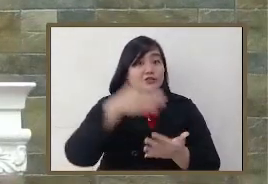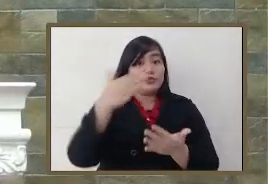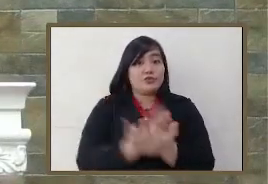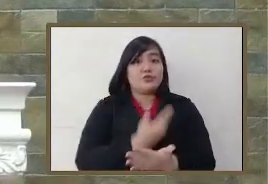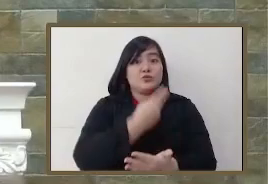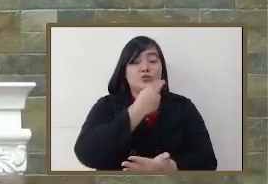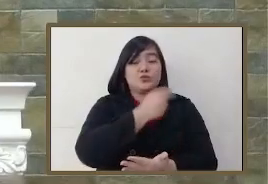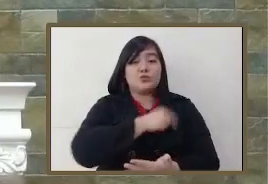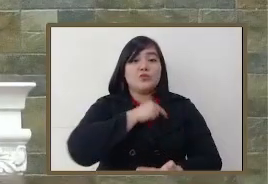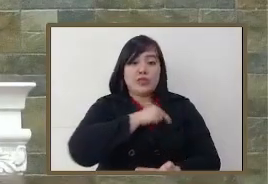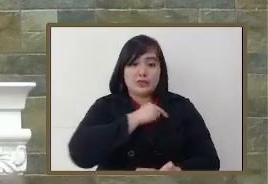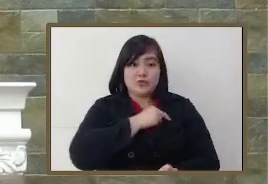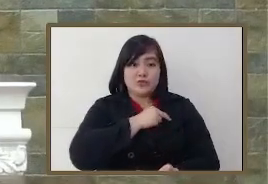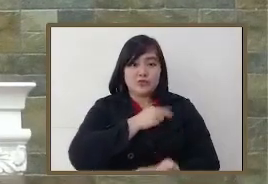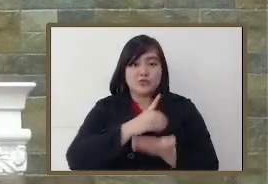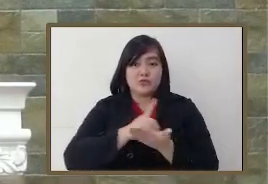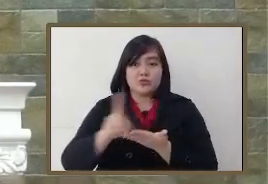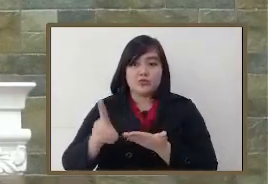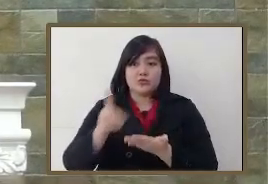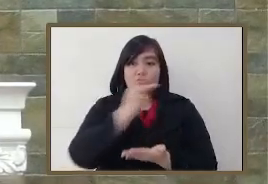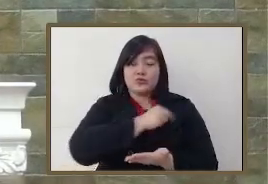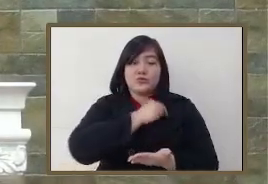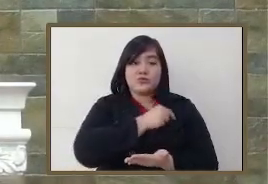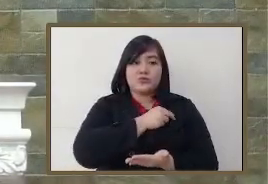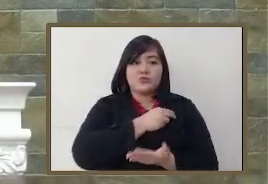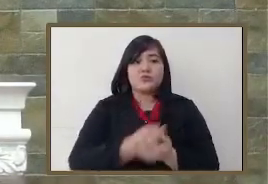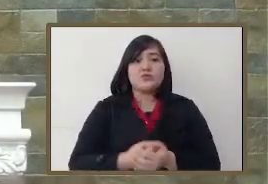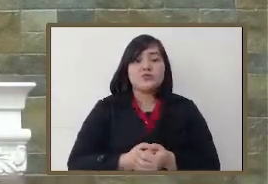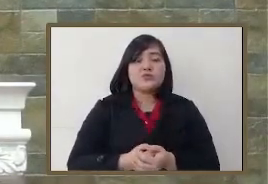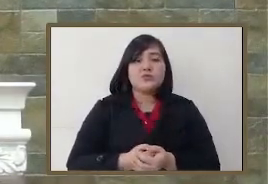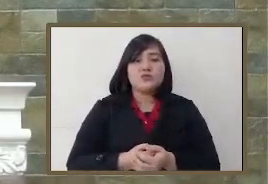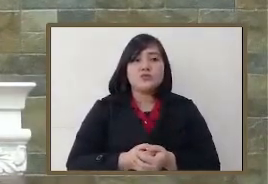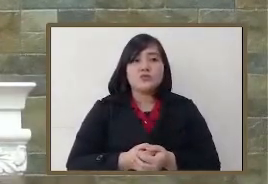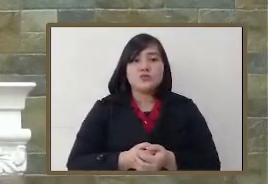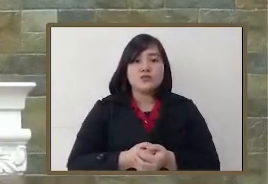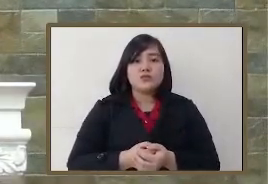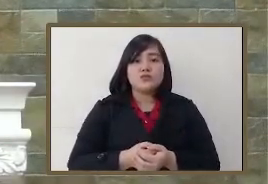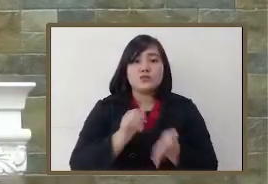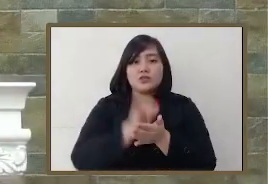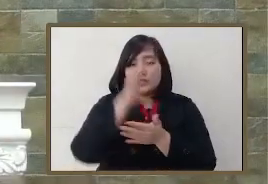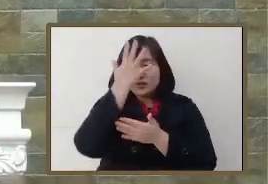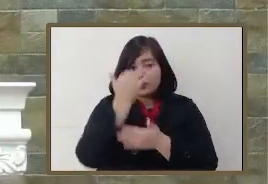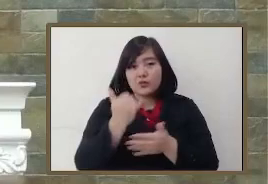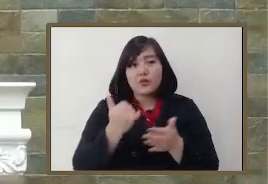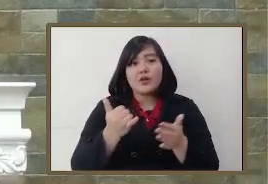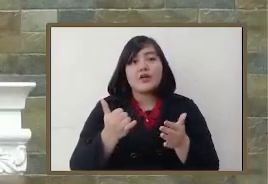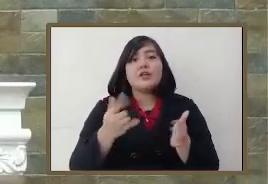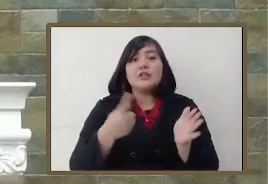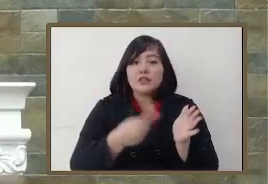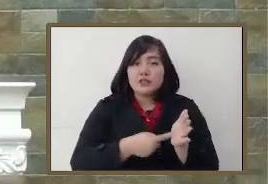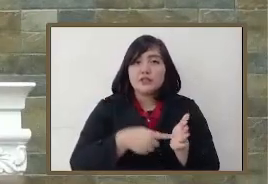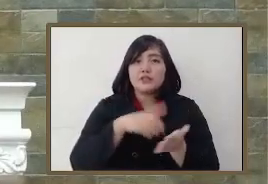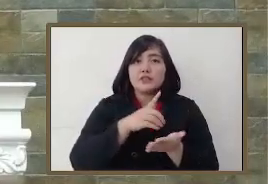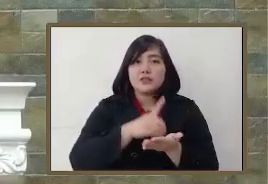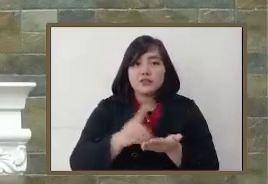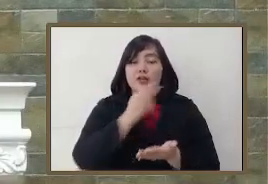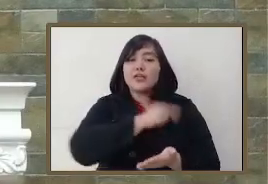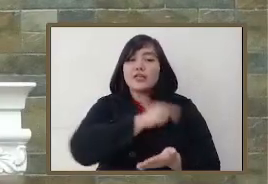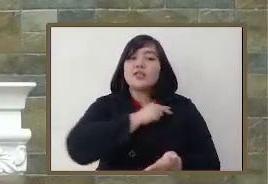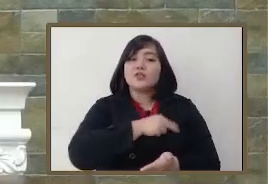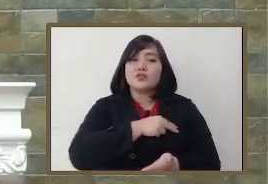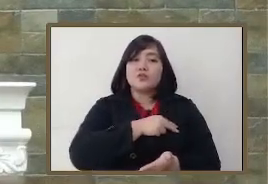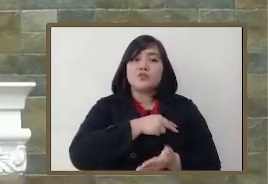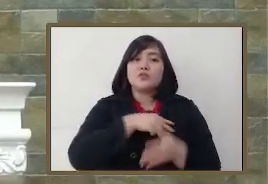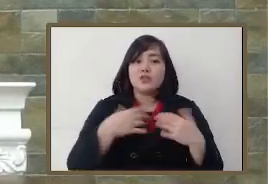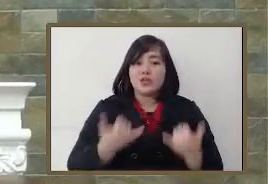the divine nature. Kaya yung divine nature ngayon, yan na ngayon ang nag-flows, kapatid, sa ating nature